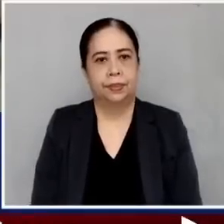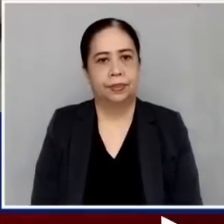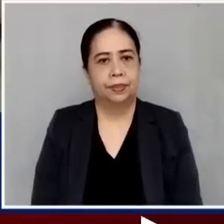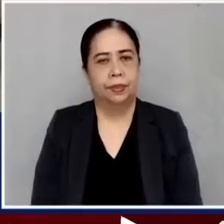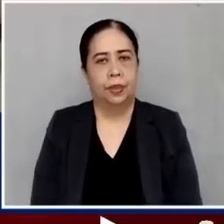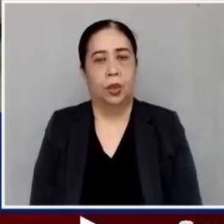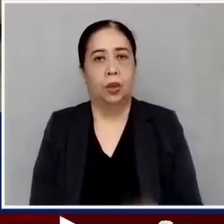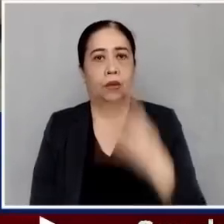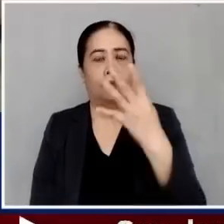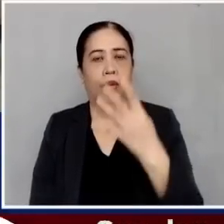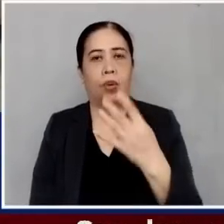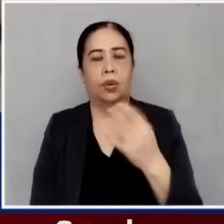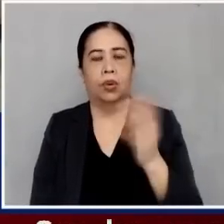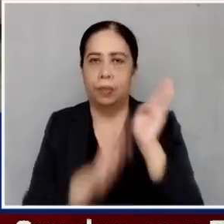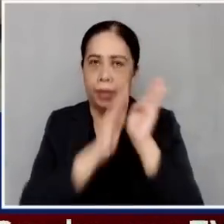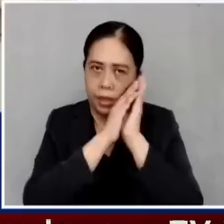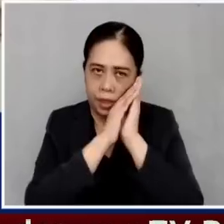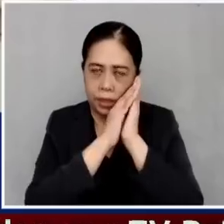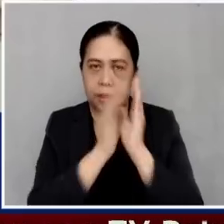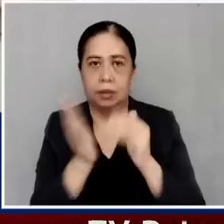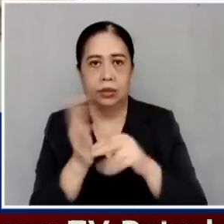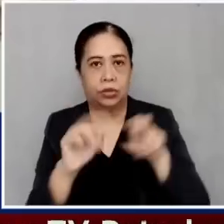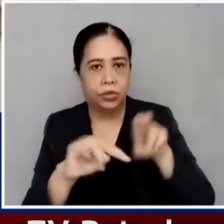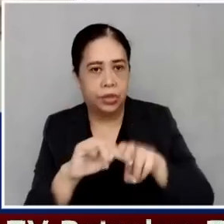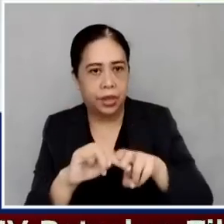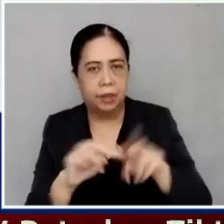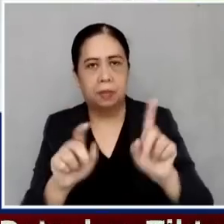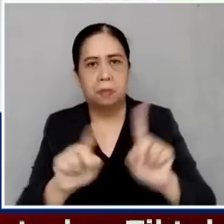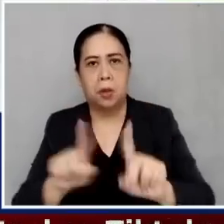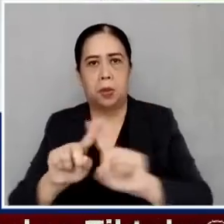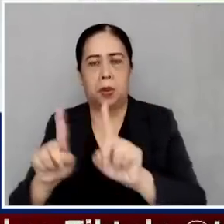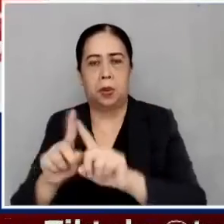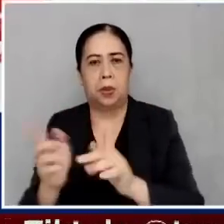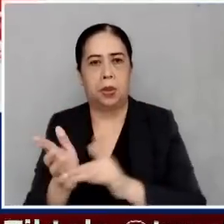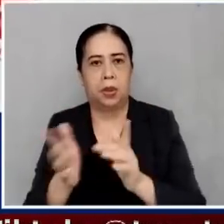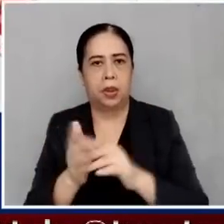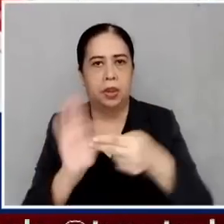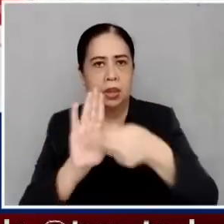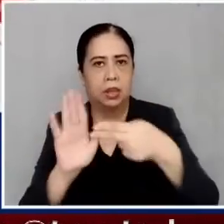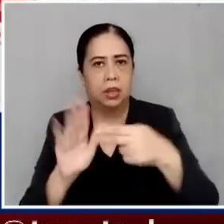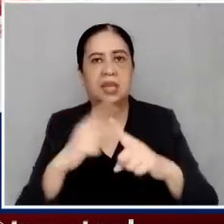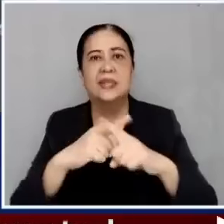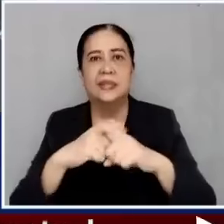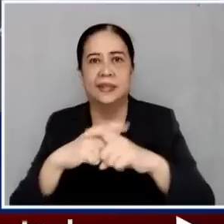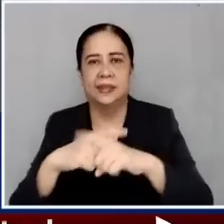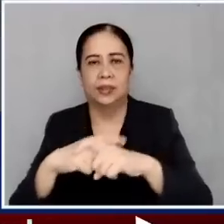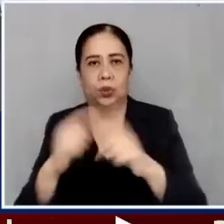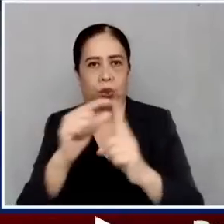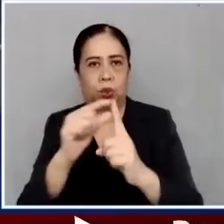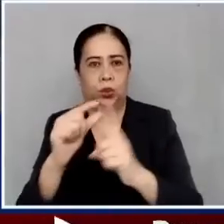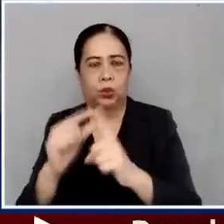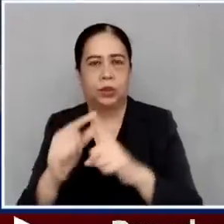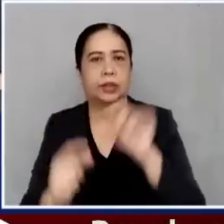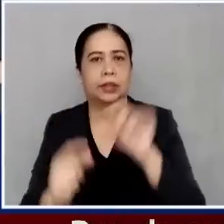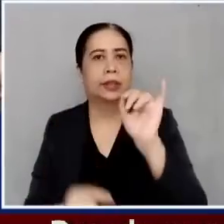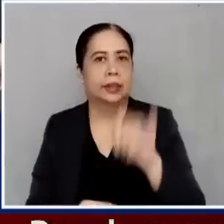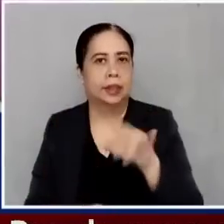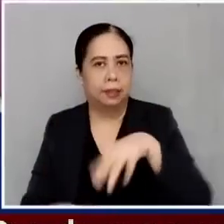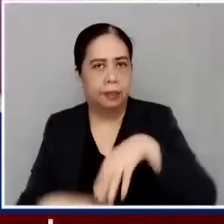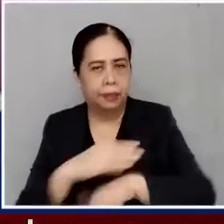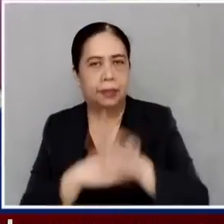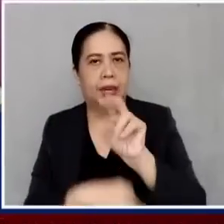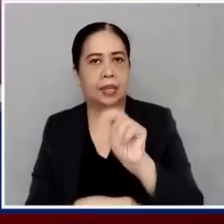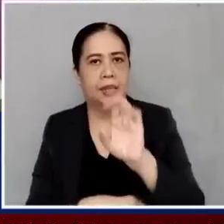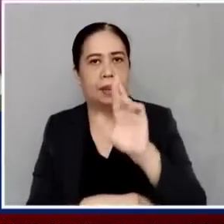Apat na hospital beds, medical chairs at samot-saring gamot na nakasulat sa Chinese characters. Yan ang naabutan ng